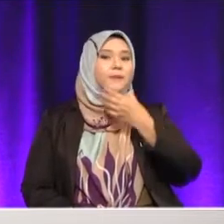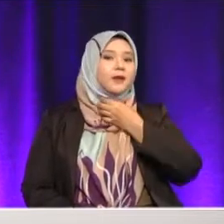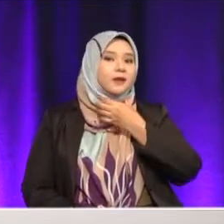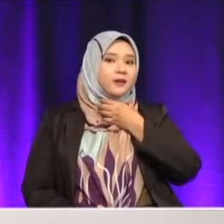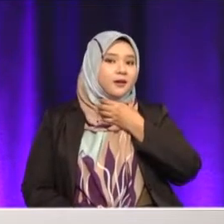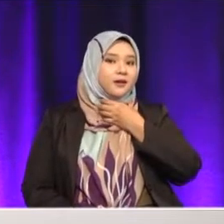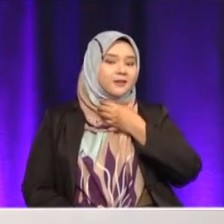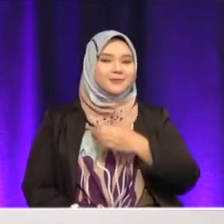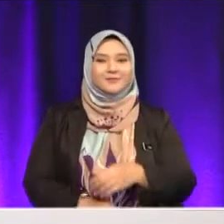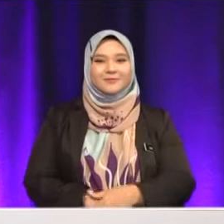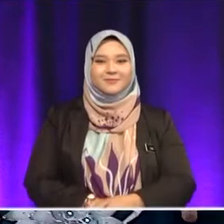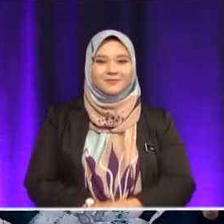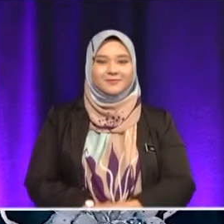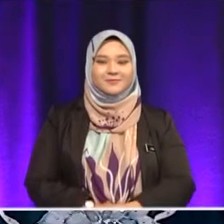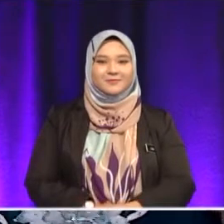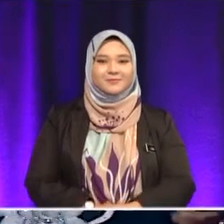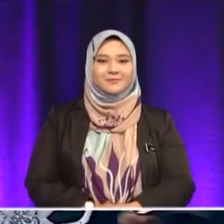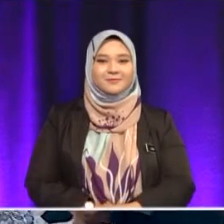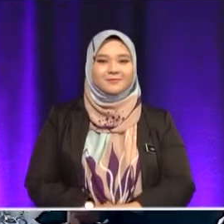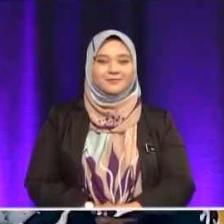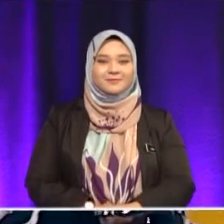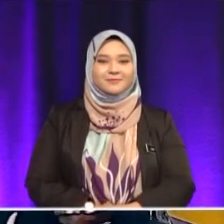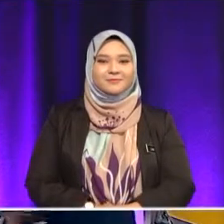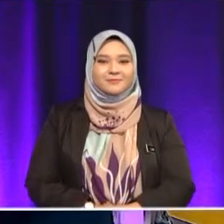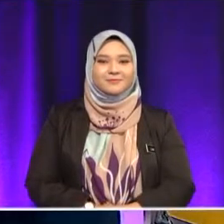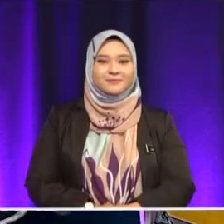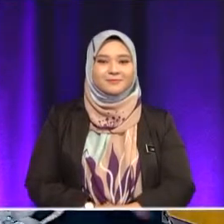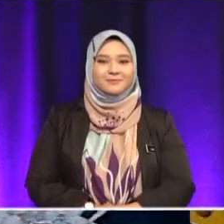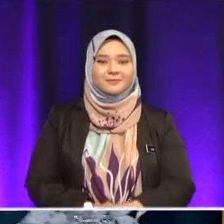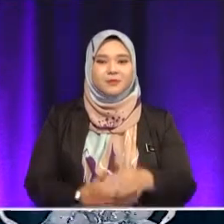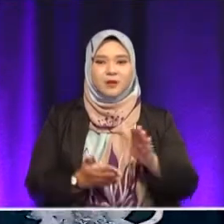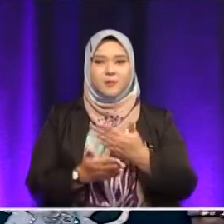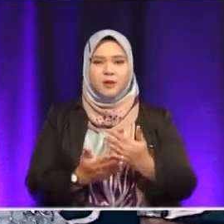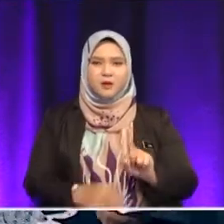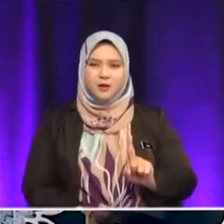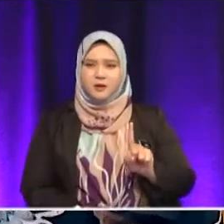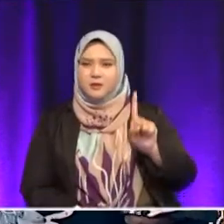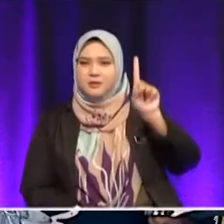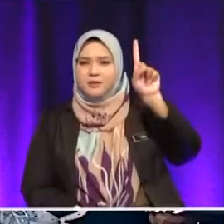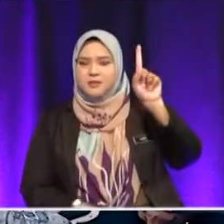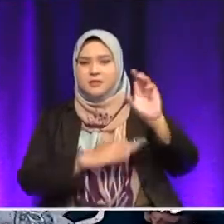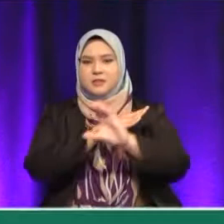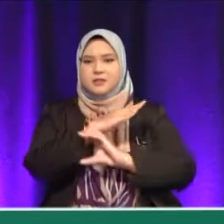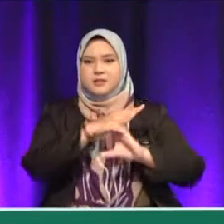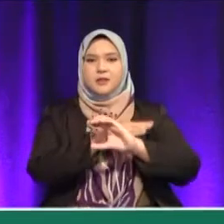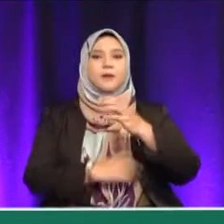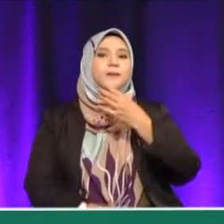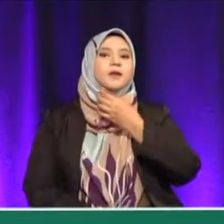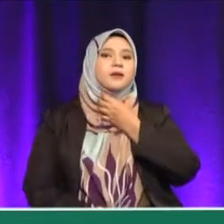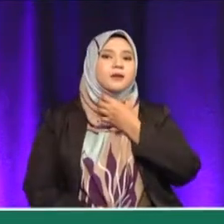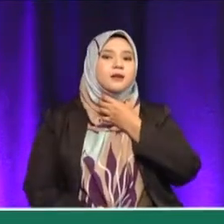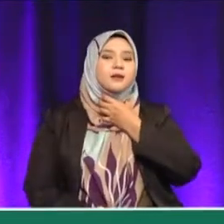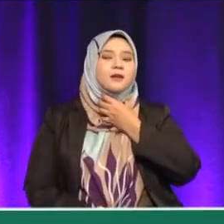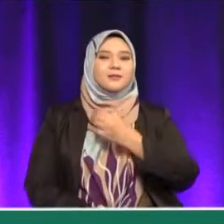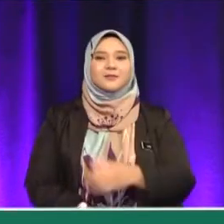sebenarnya terletak di Hulu perak di bagian atas tuh ya Dan kalau even tengok lengkung ini sebenarnya